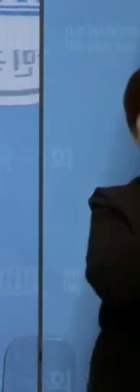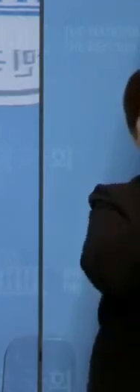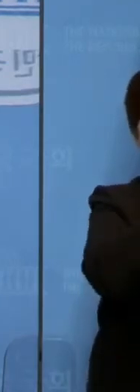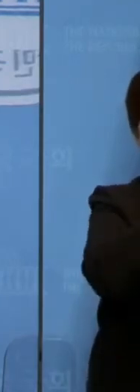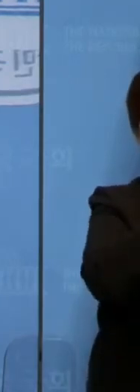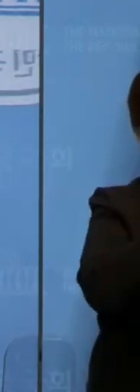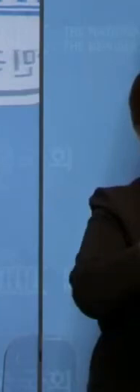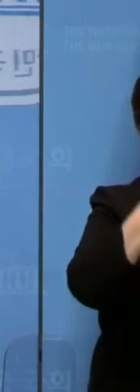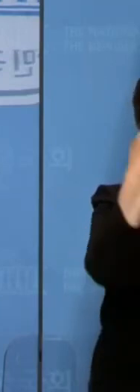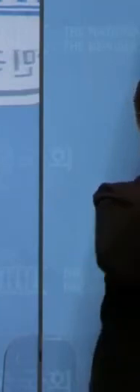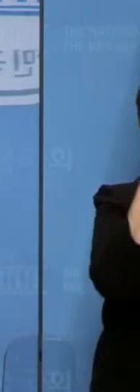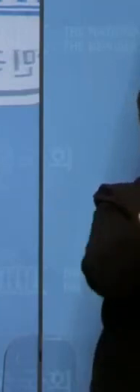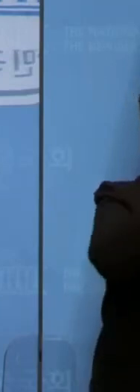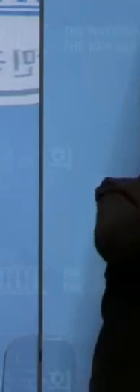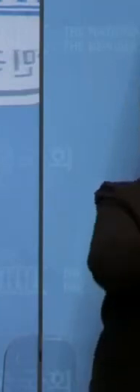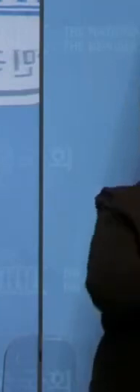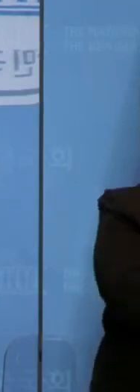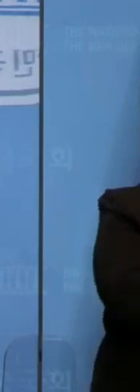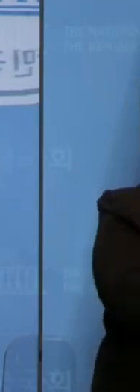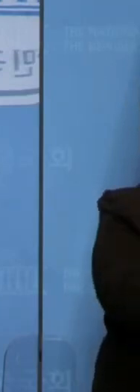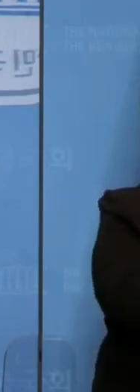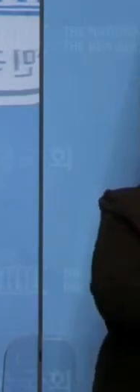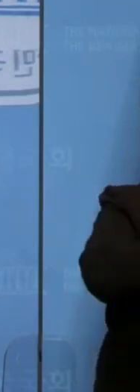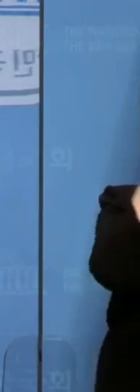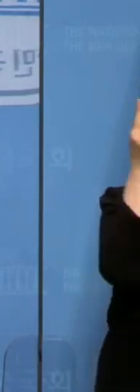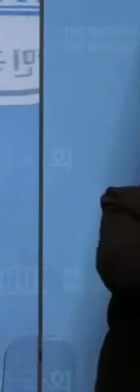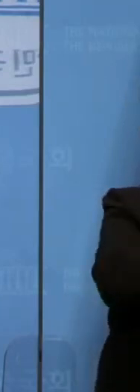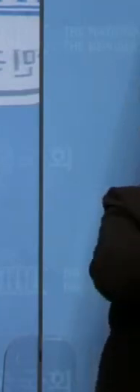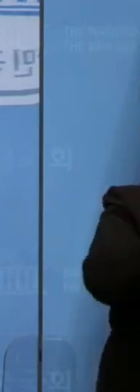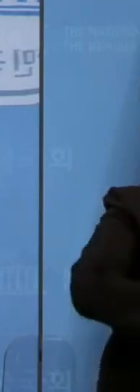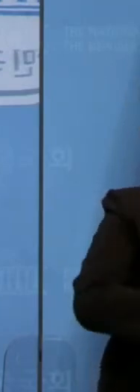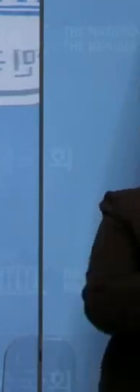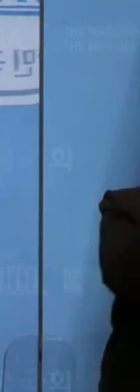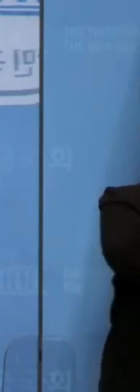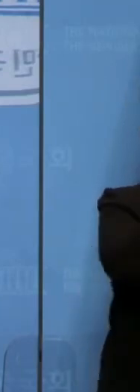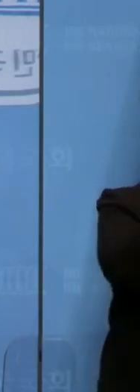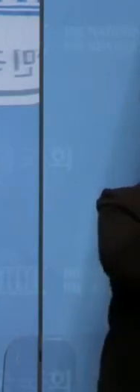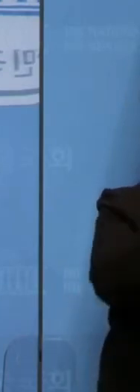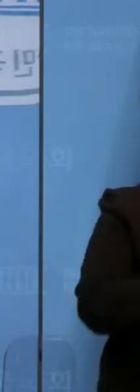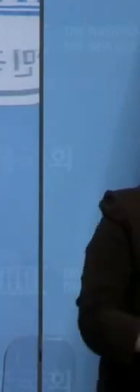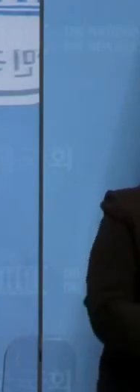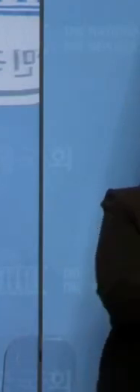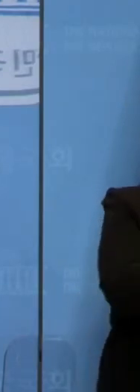위해 온갖 나쁜 짓은 다하는 위선의 끝판왕입니다.